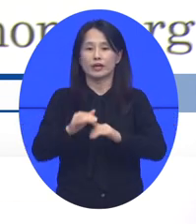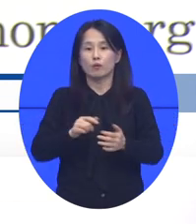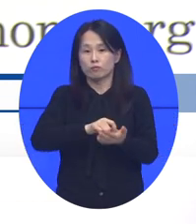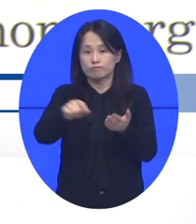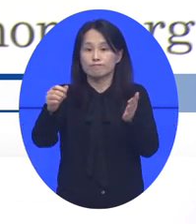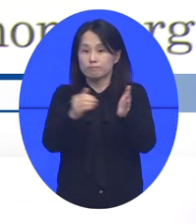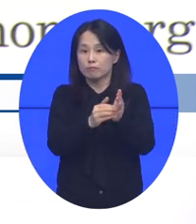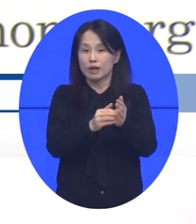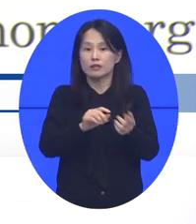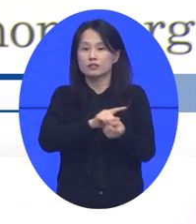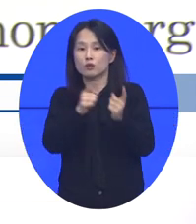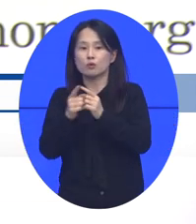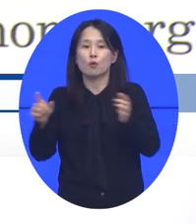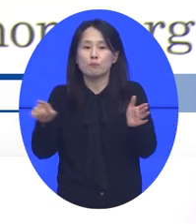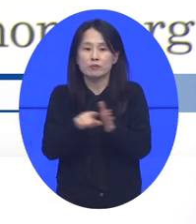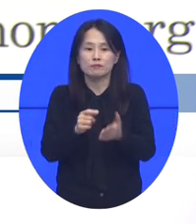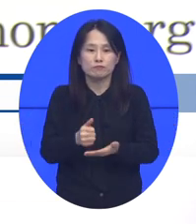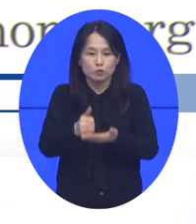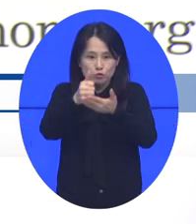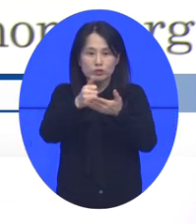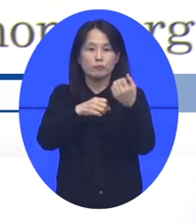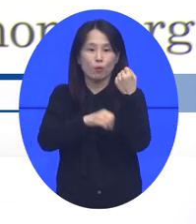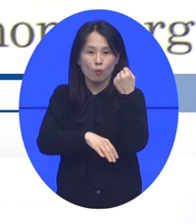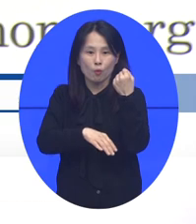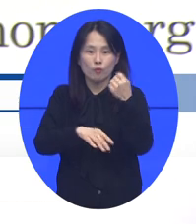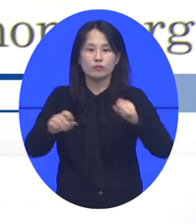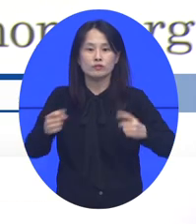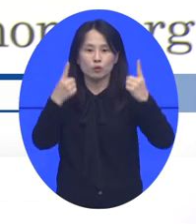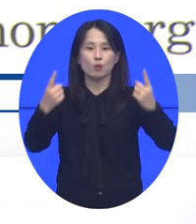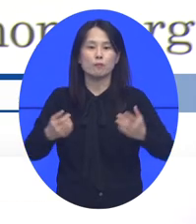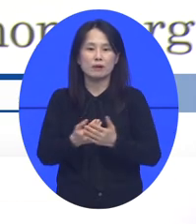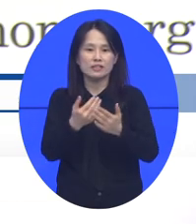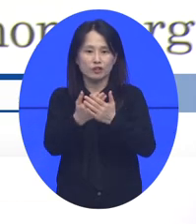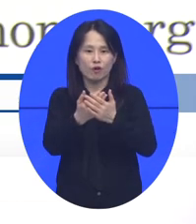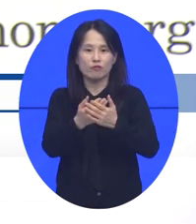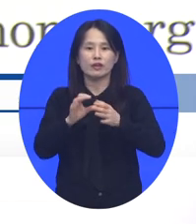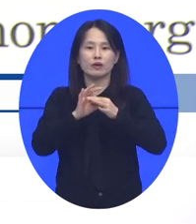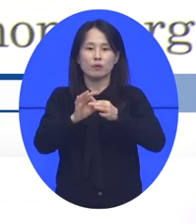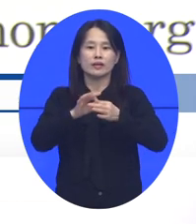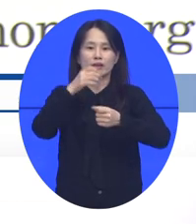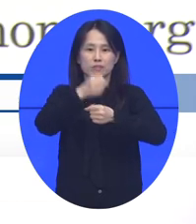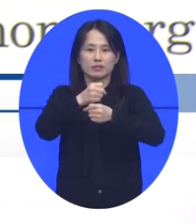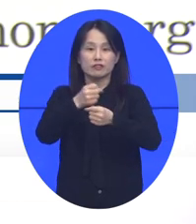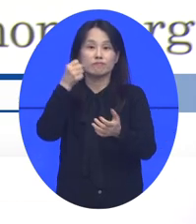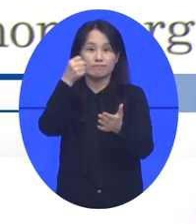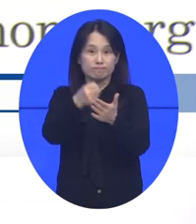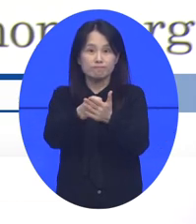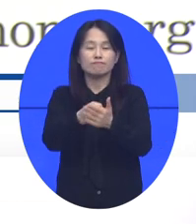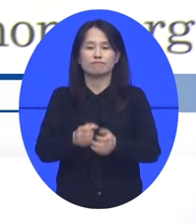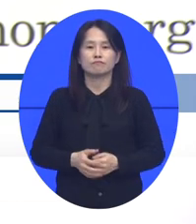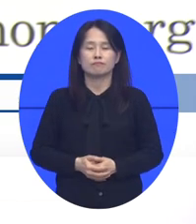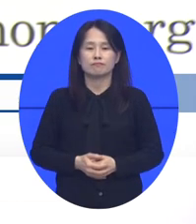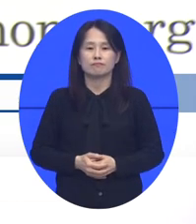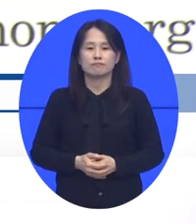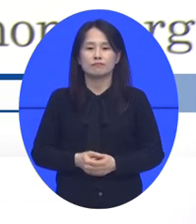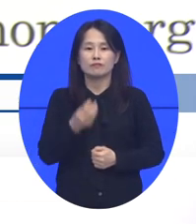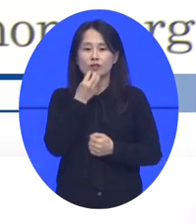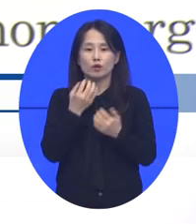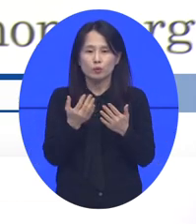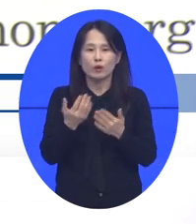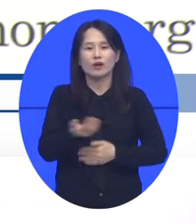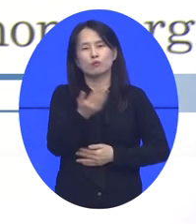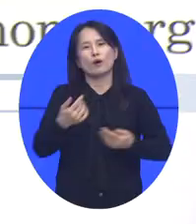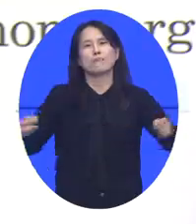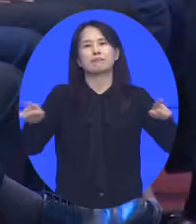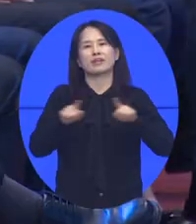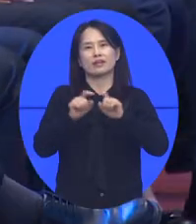상호 신뢰와 존중을 바탕으로 상생의 노사정 관계를 만들겠다고 우리가 다짐했습니다. 경기도가